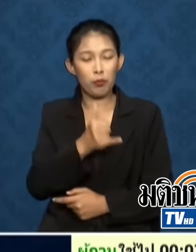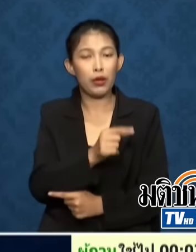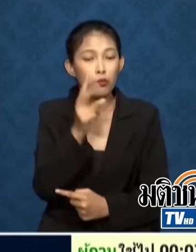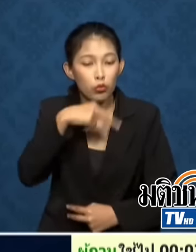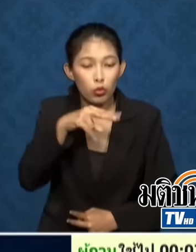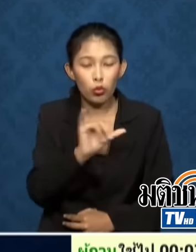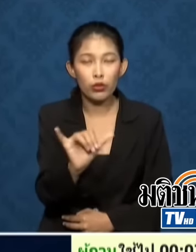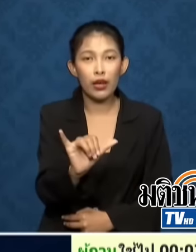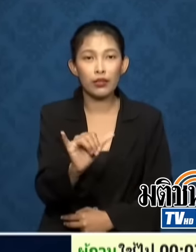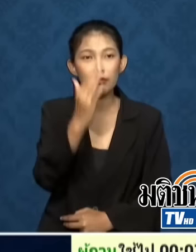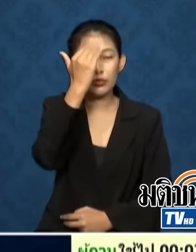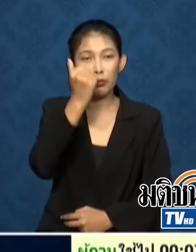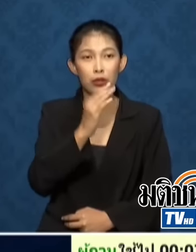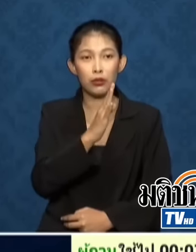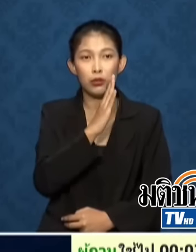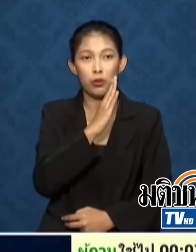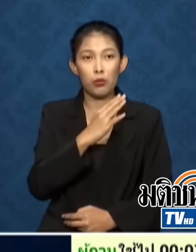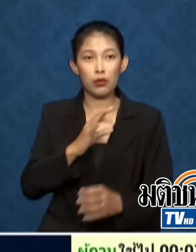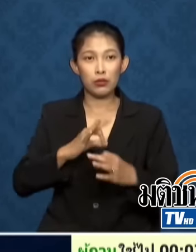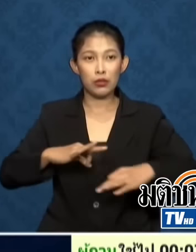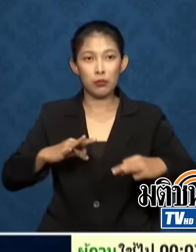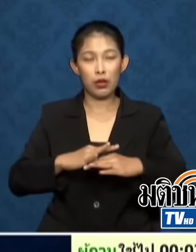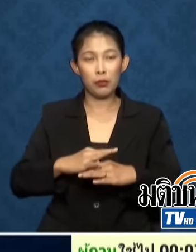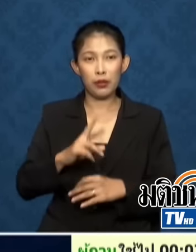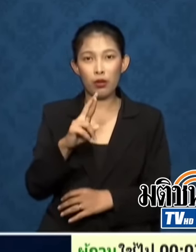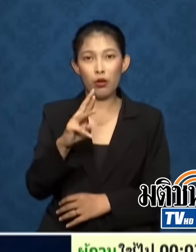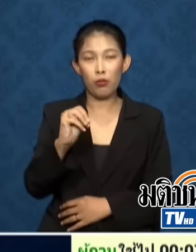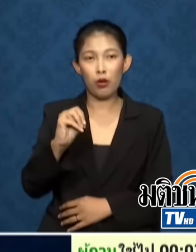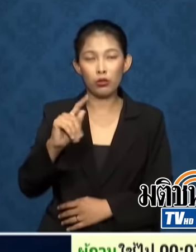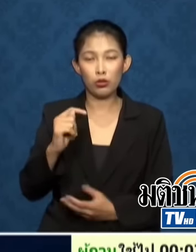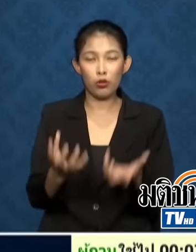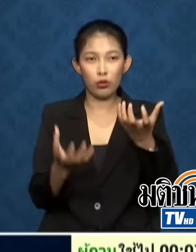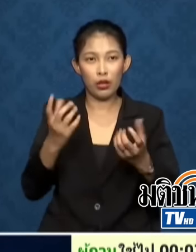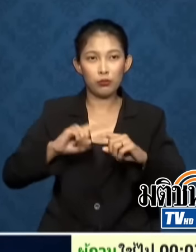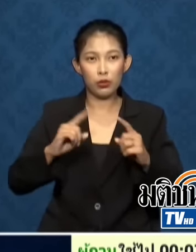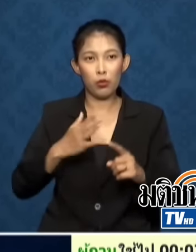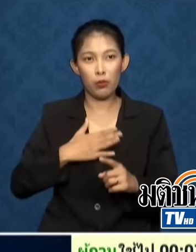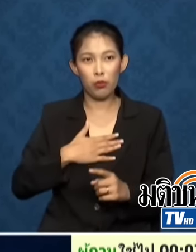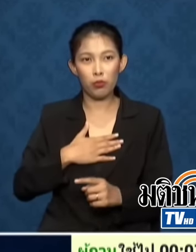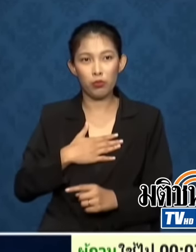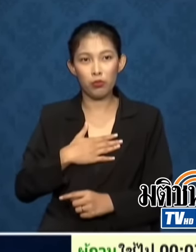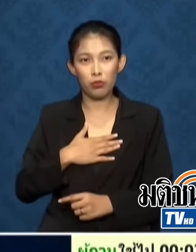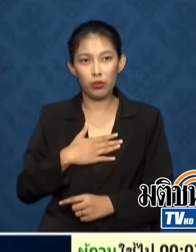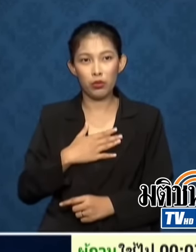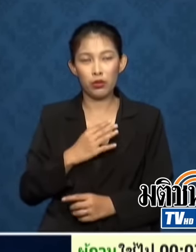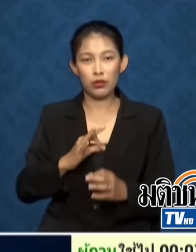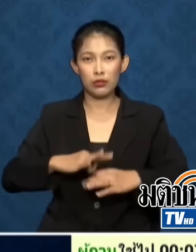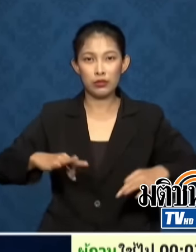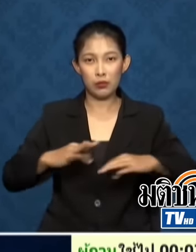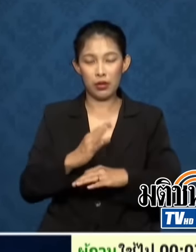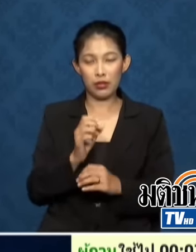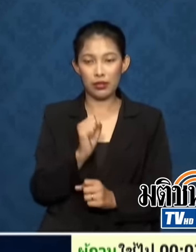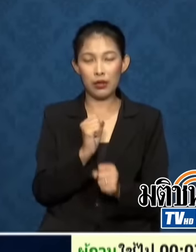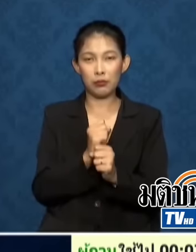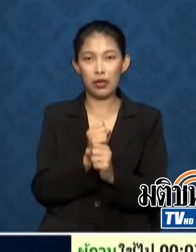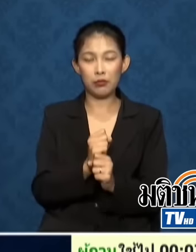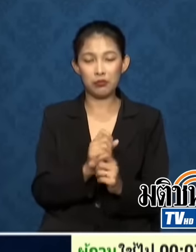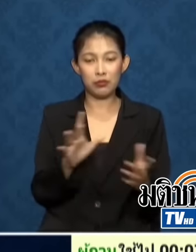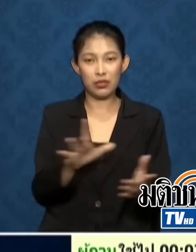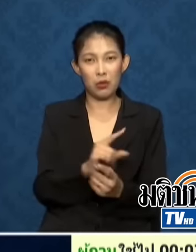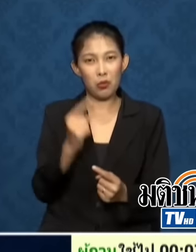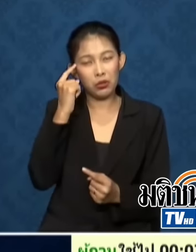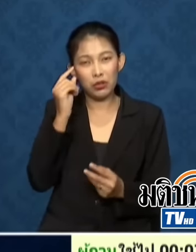ผมไม่ได้เข้าไปดูนะเพราะเวลาเป็นรัฐมนตรียุติธรรมถึงแม้จะมีความผูกพันกันยังไงแต่ผมต้องทำไม่ให้สังคมเกิดความคล